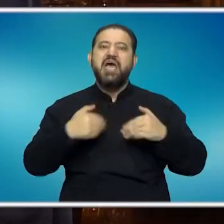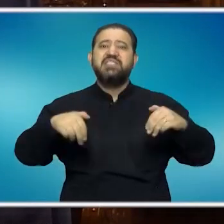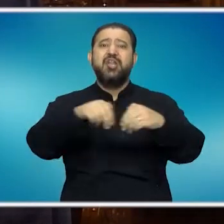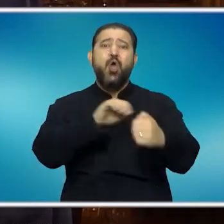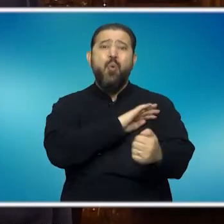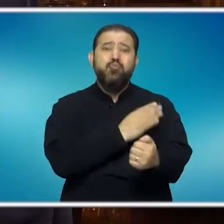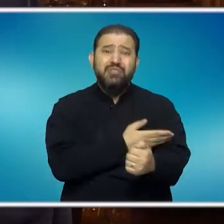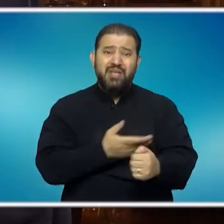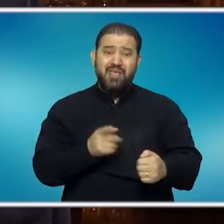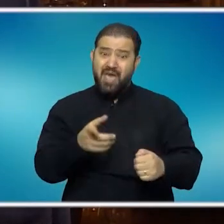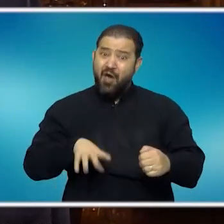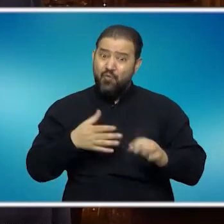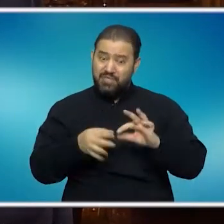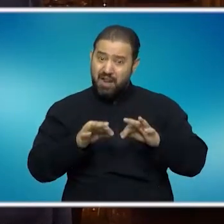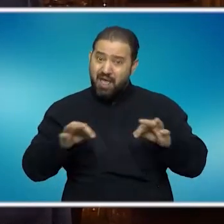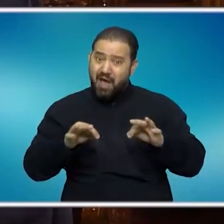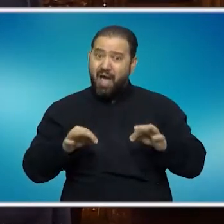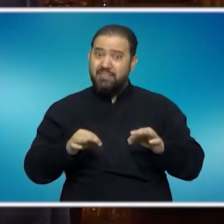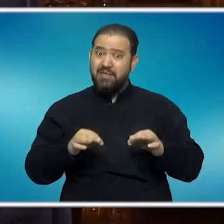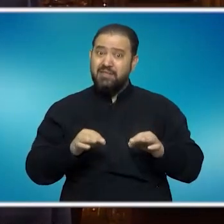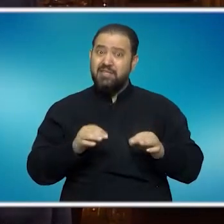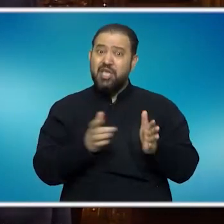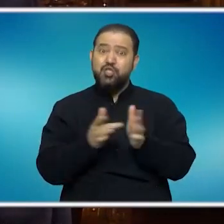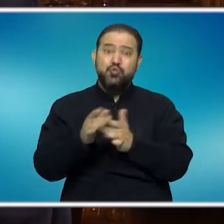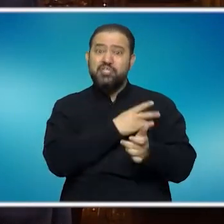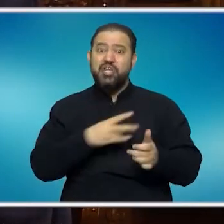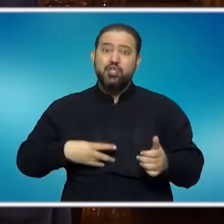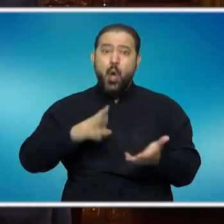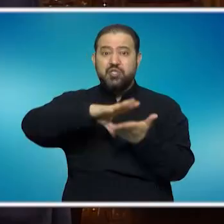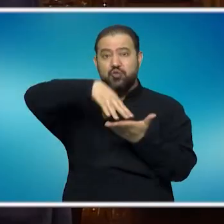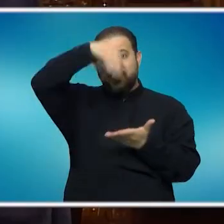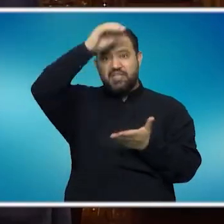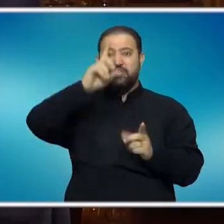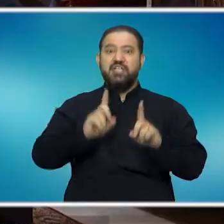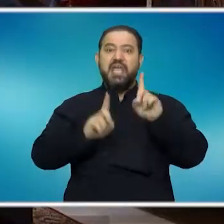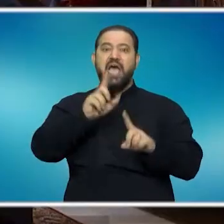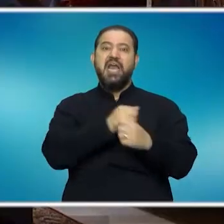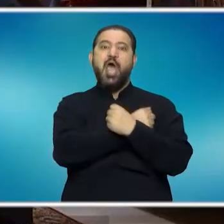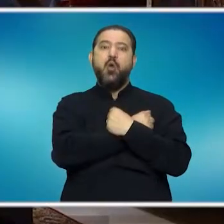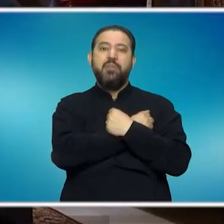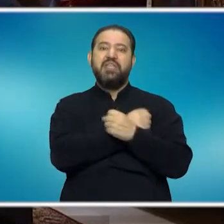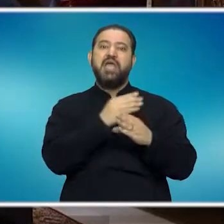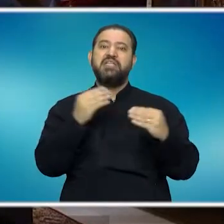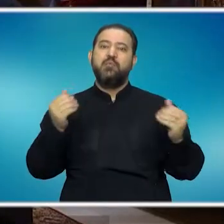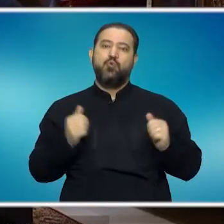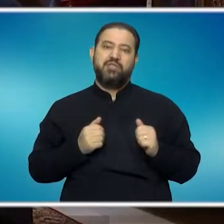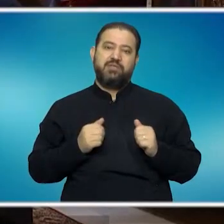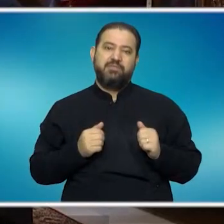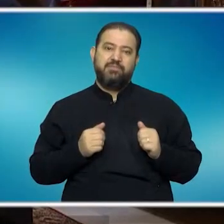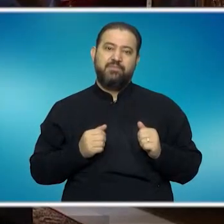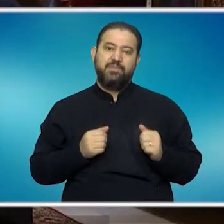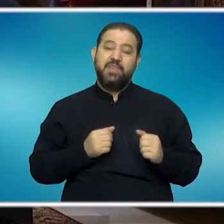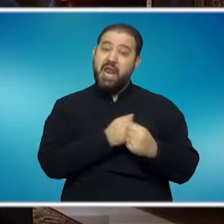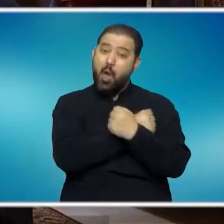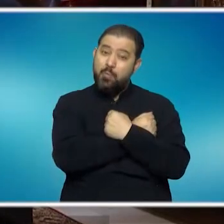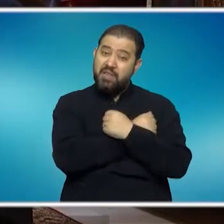să fie legată de El și spiritual, nu doar prin faptul că i-a dat trup. Deci, dacă l-a iubit atât,